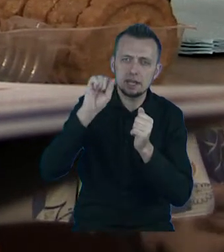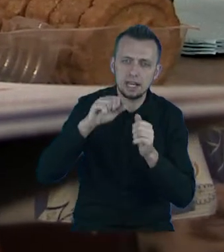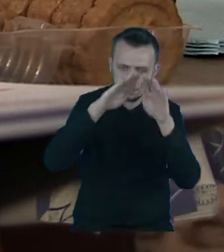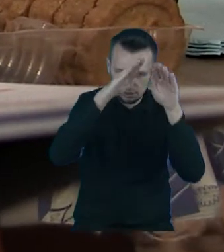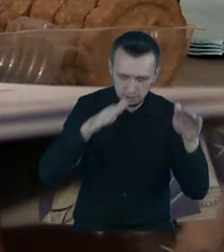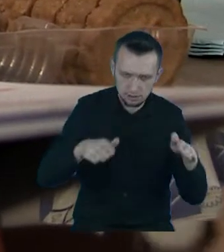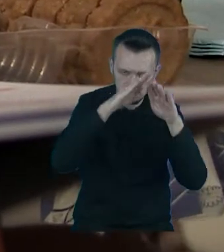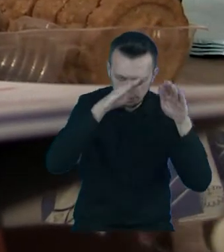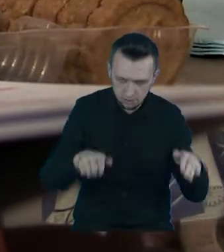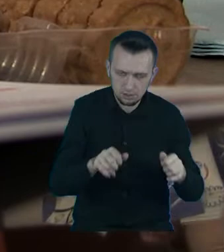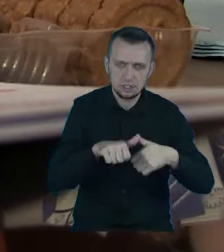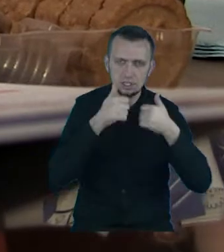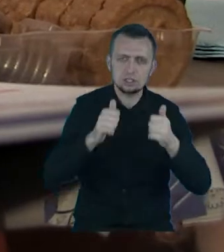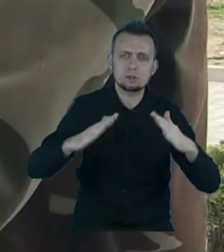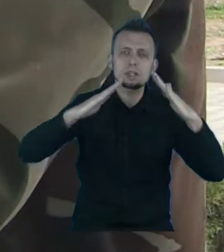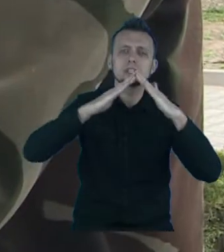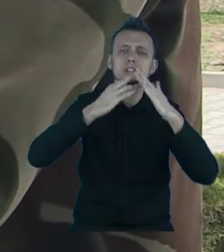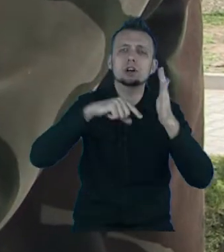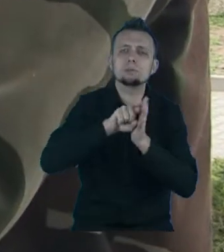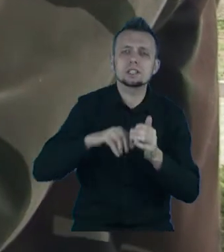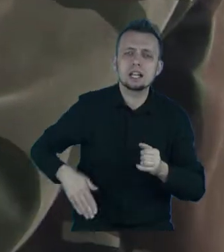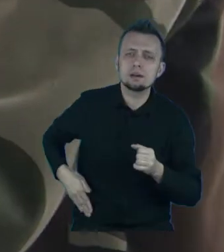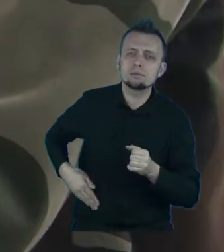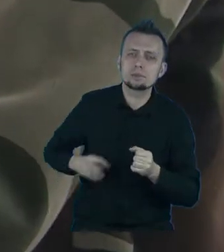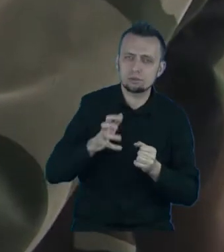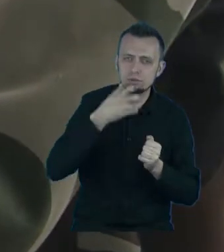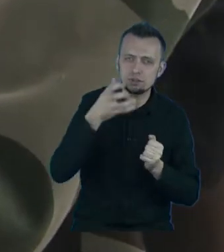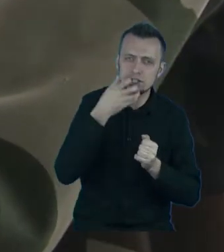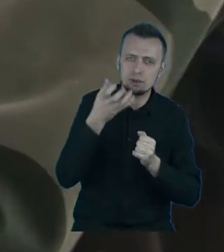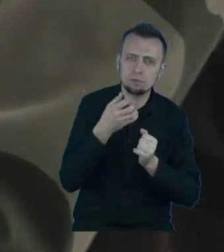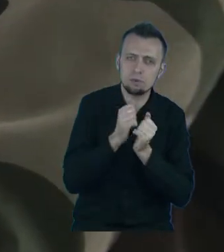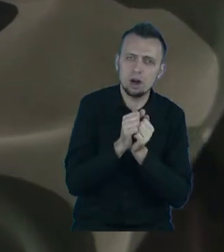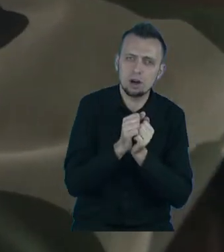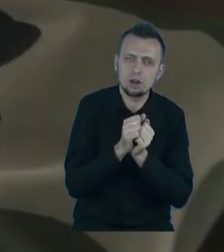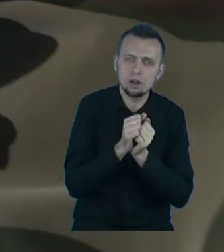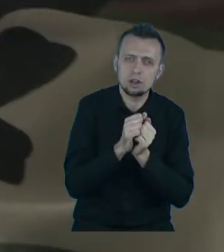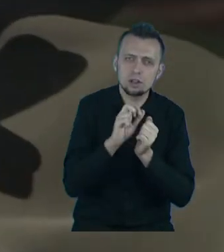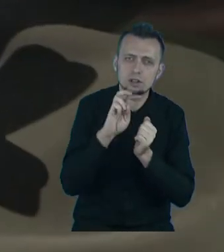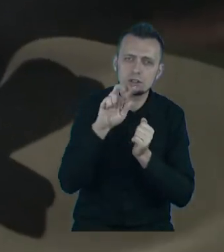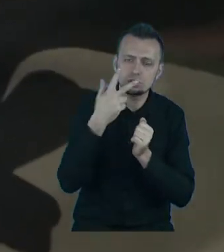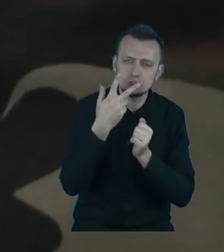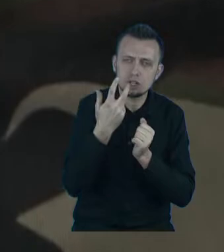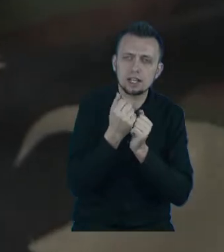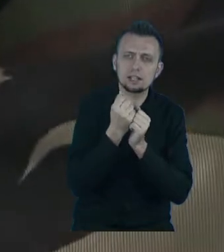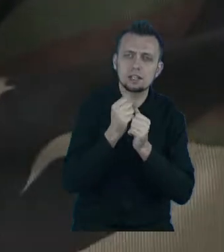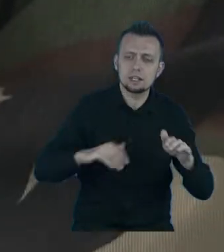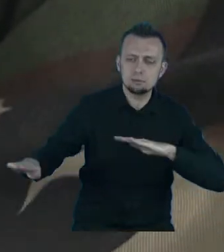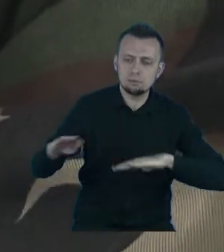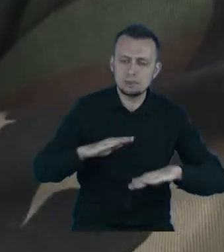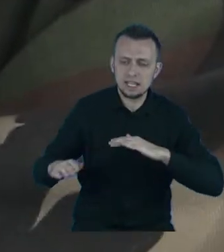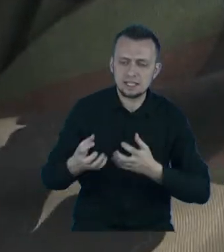3 fundacji. Był to felkowy stryszek, 4 łapy żychlin oraz 3 kosiaki.